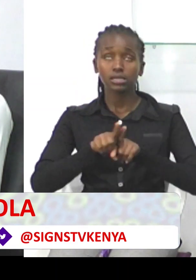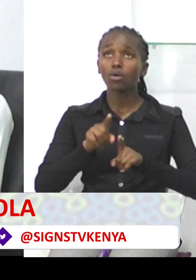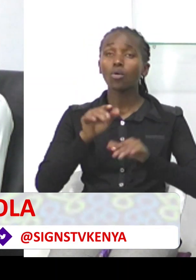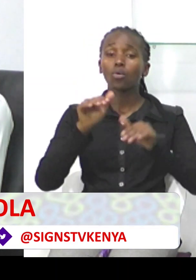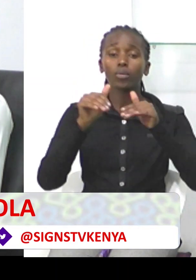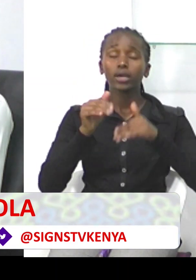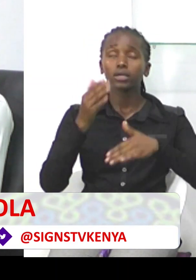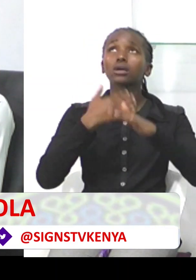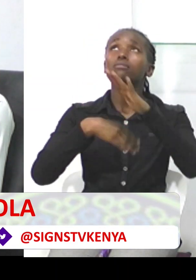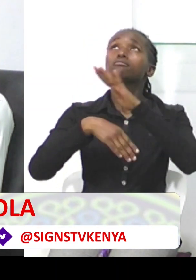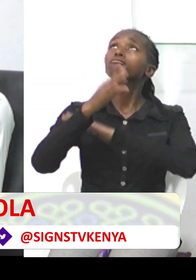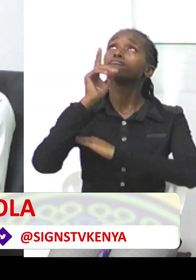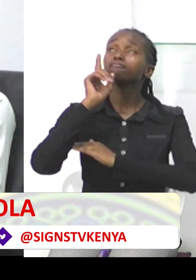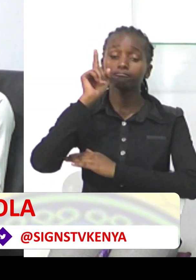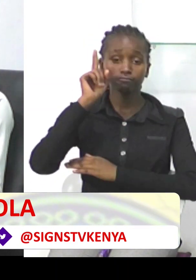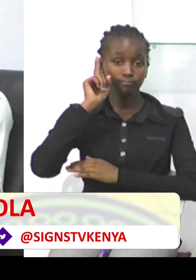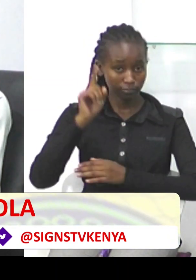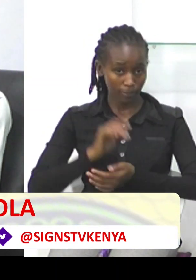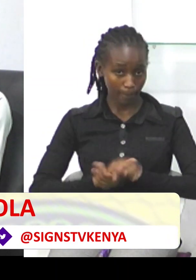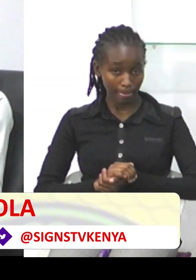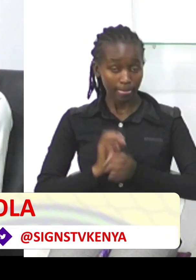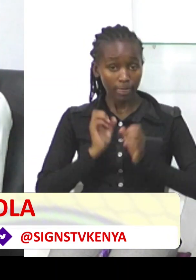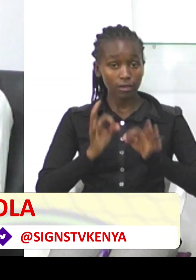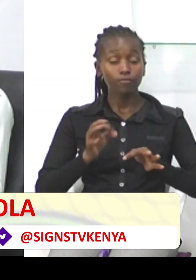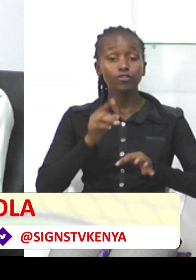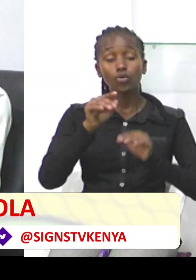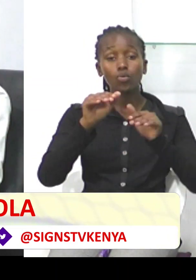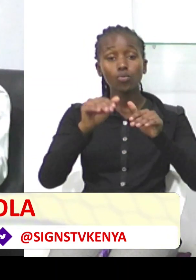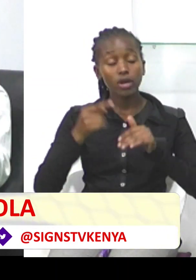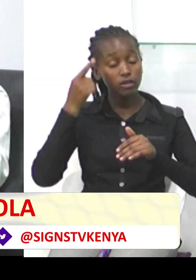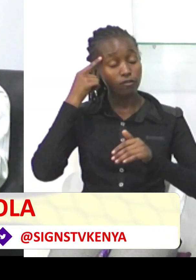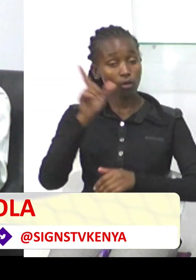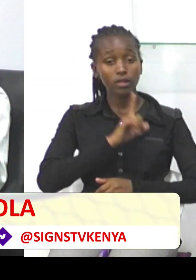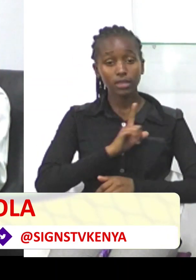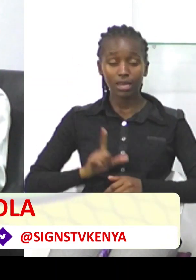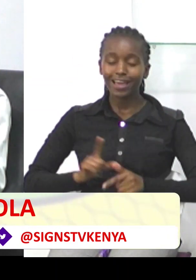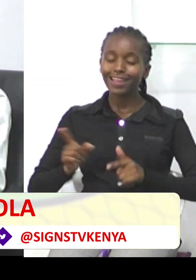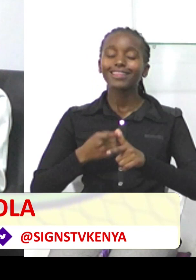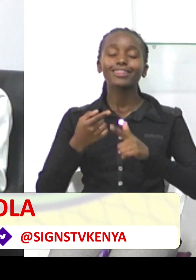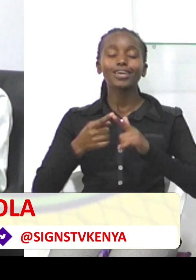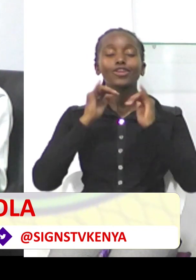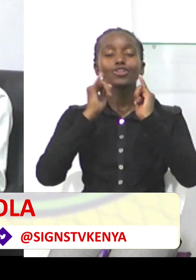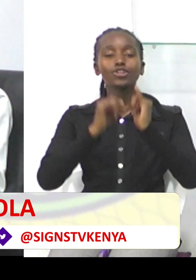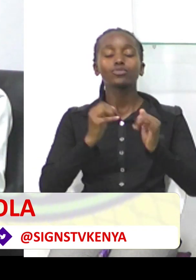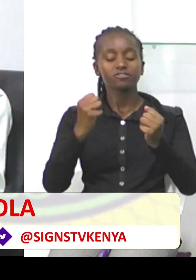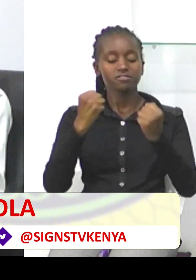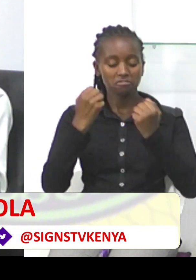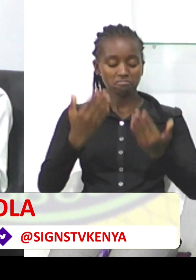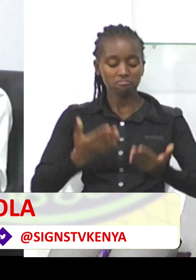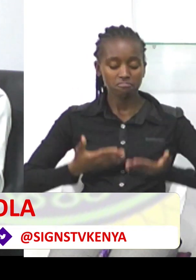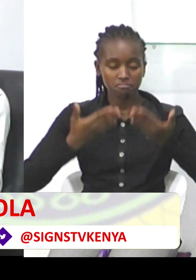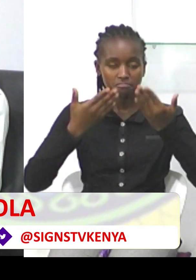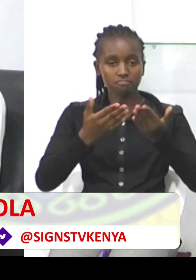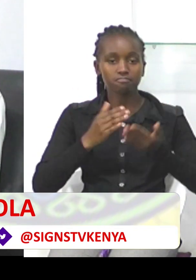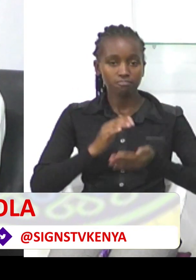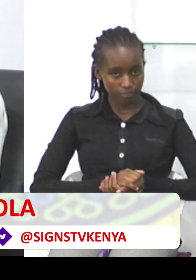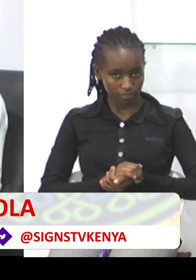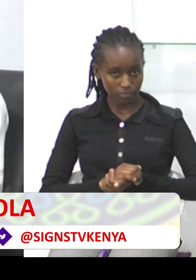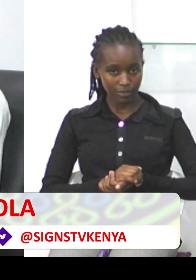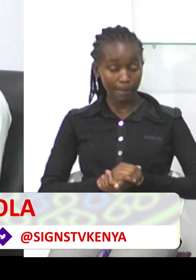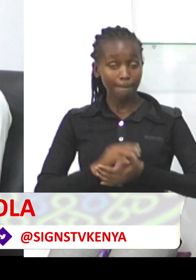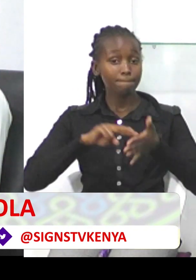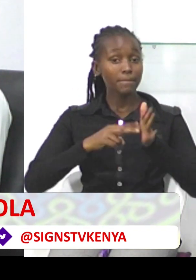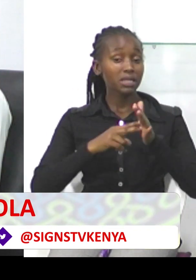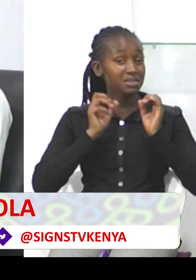Kwa maana Biblia inasema kwamba those who wait upon the Lord, he shall renew their strength. Yes. Unaona? Hauwezi mungoja